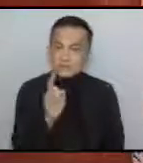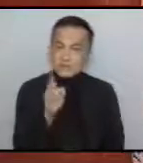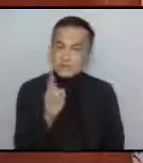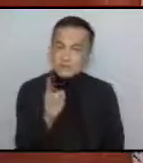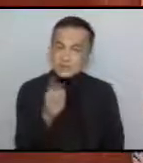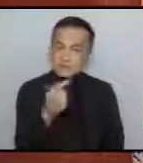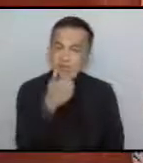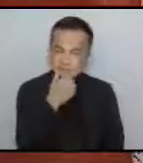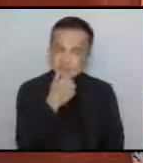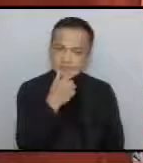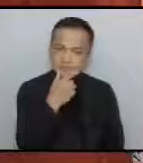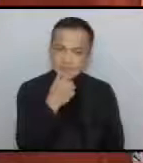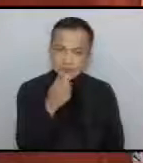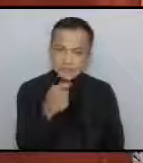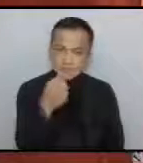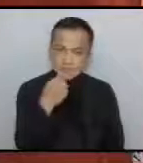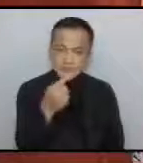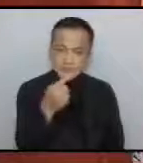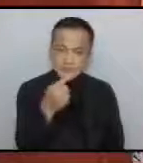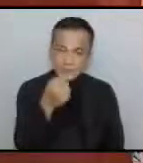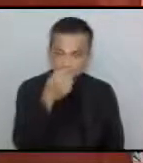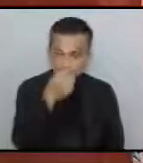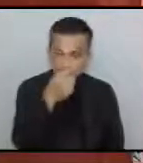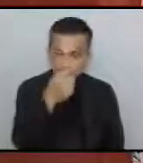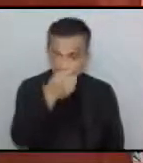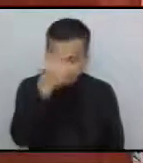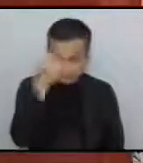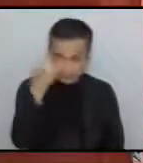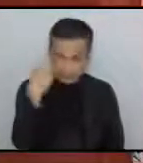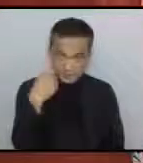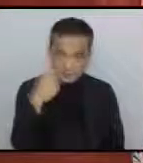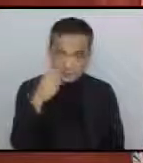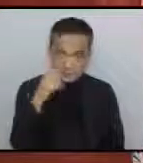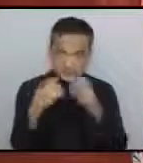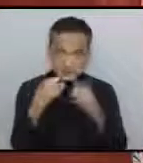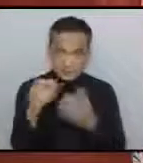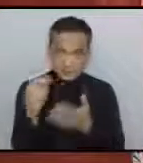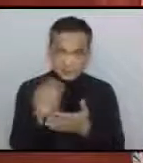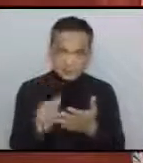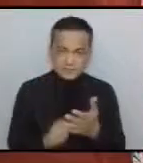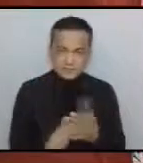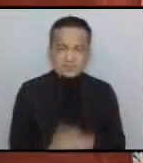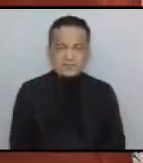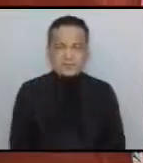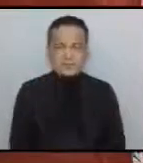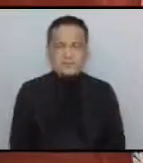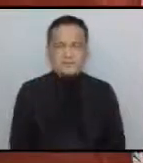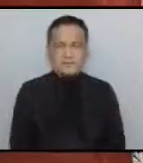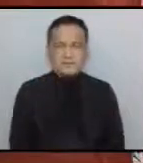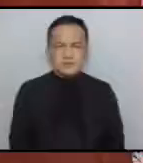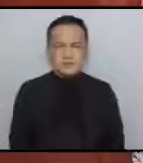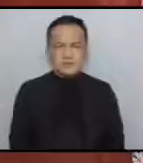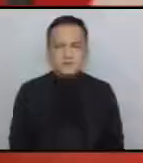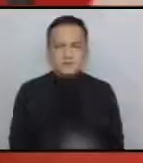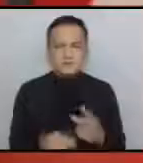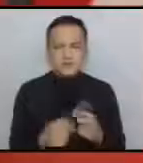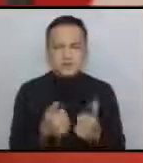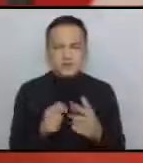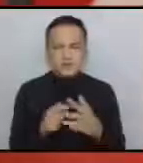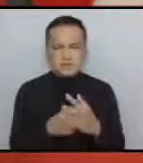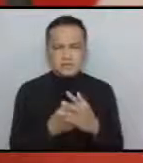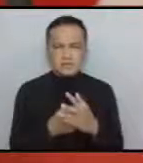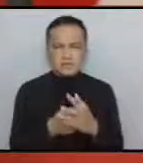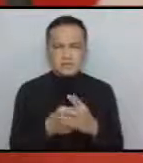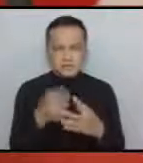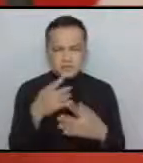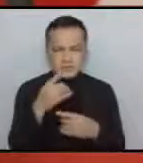ay graduate ng Com Arts, yes, no? Yes. And paano ba nagsimula yung pagkakahilig mo sa painting? Actually, bata pa ako, mahilig na